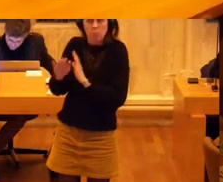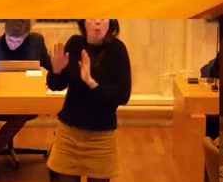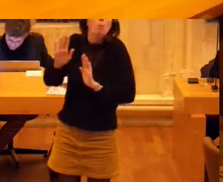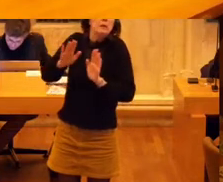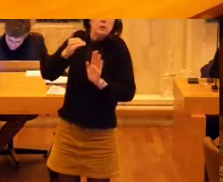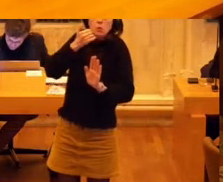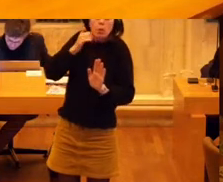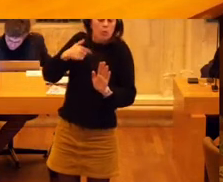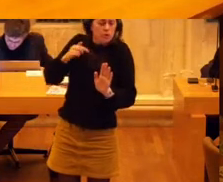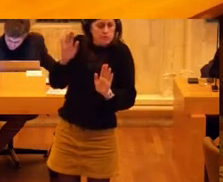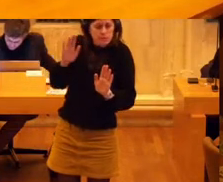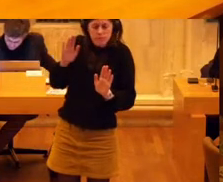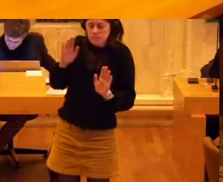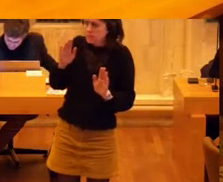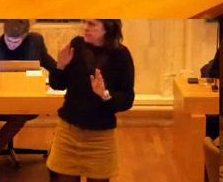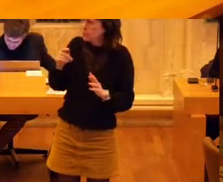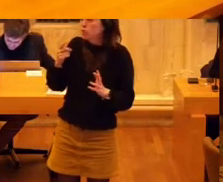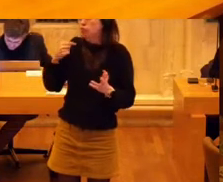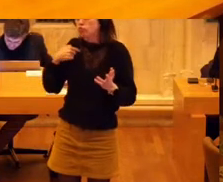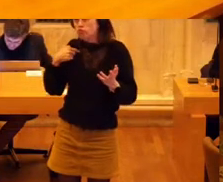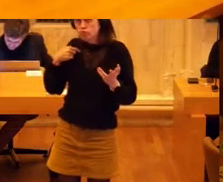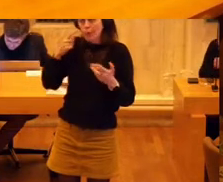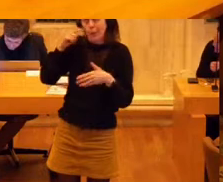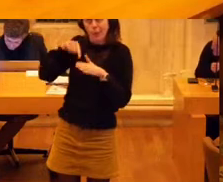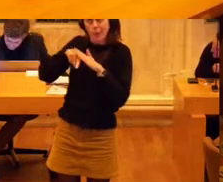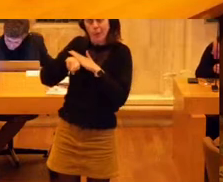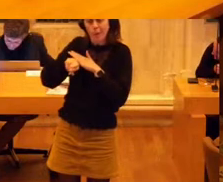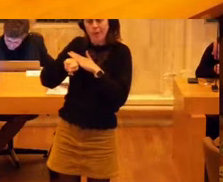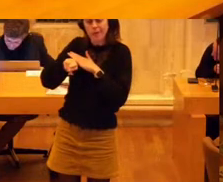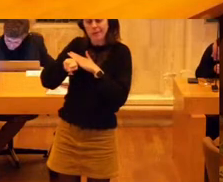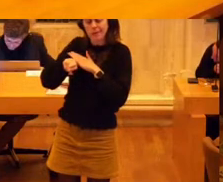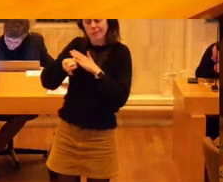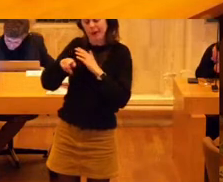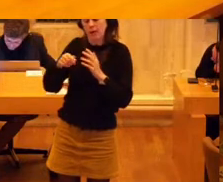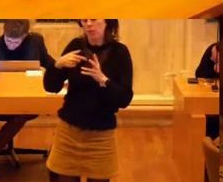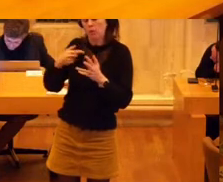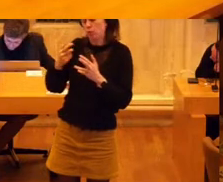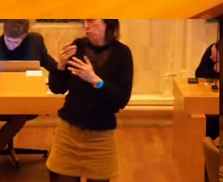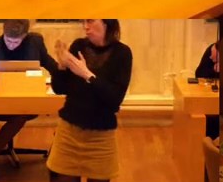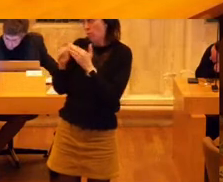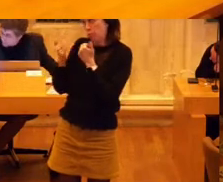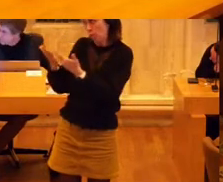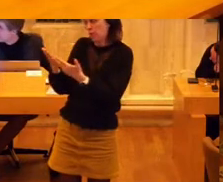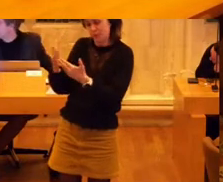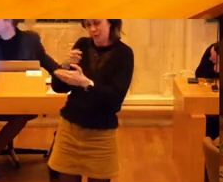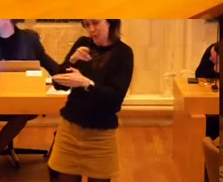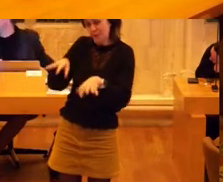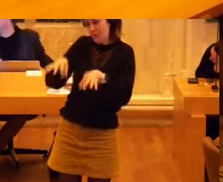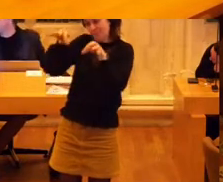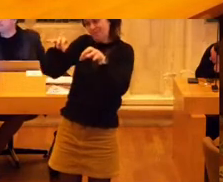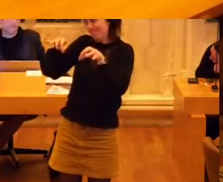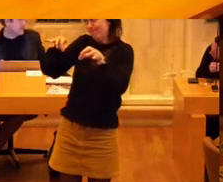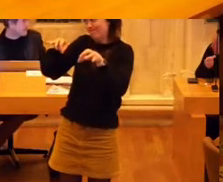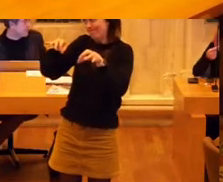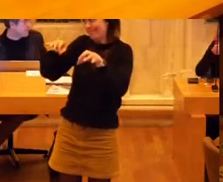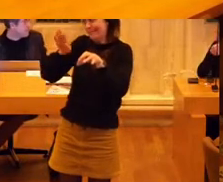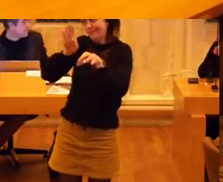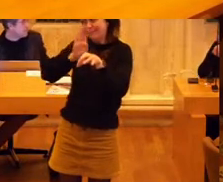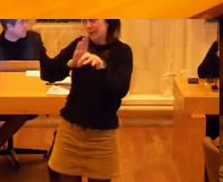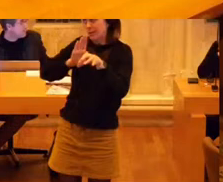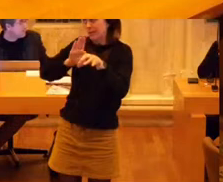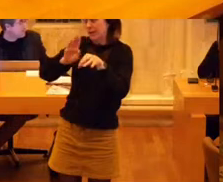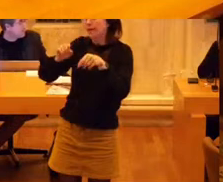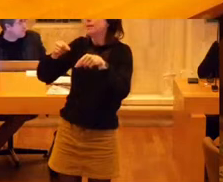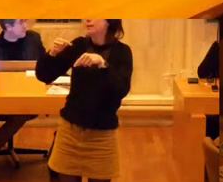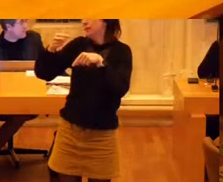on sollicite la possibilité que ces délibérations soient retirées et qu'on puisse avoir préalablement une